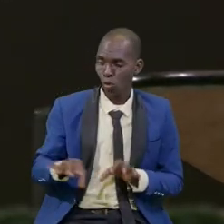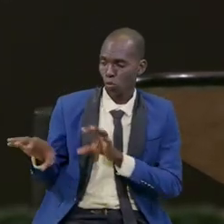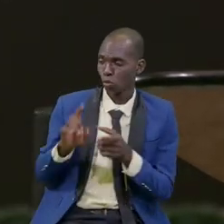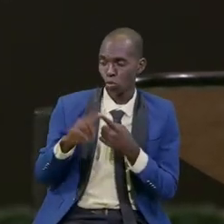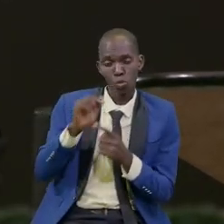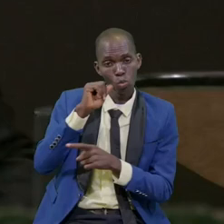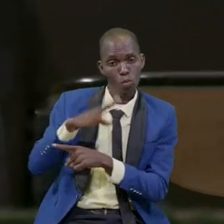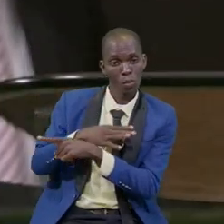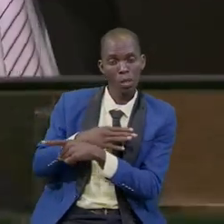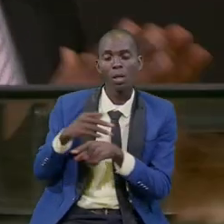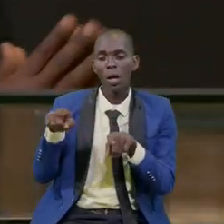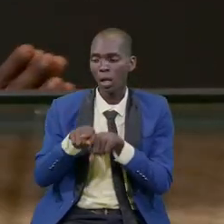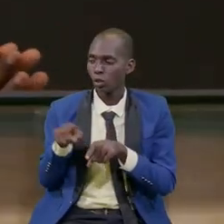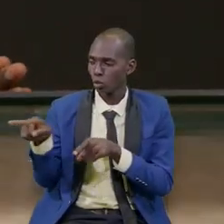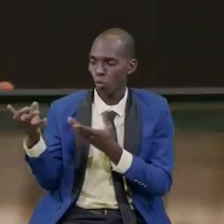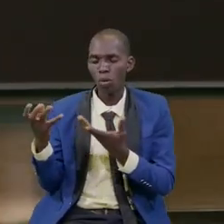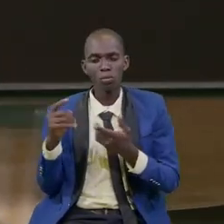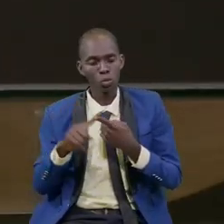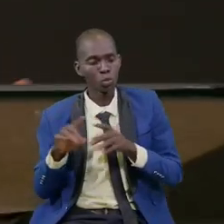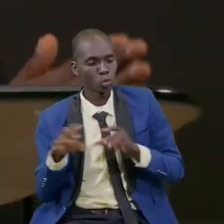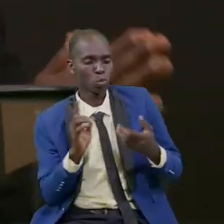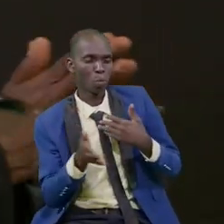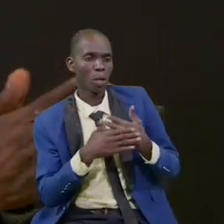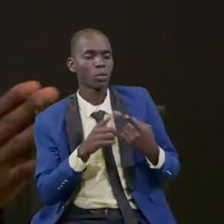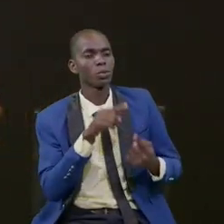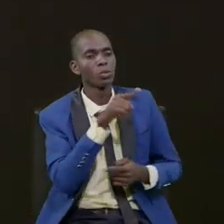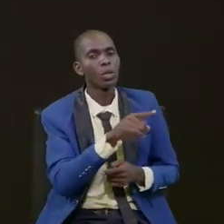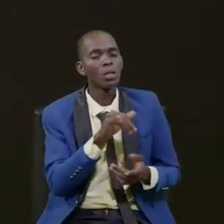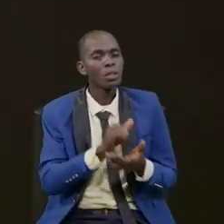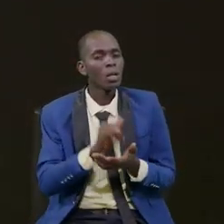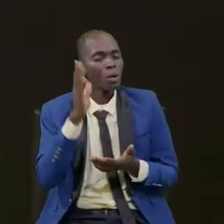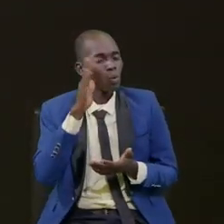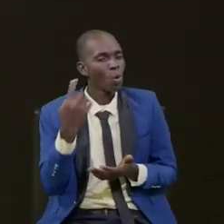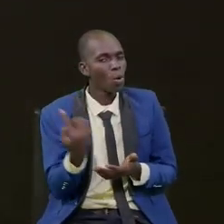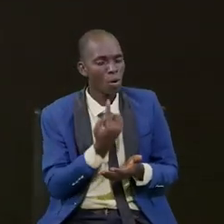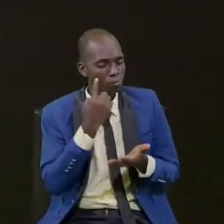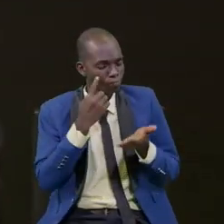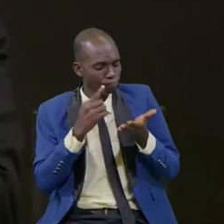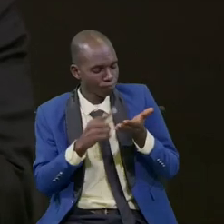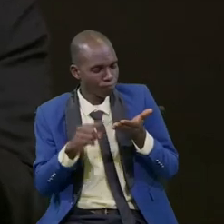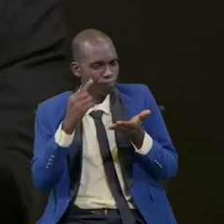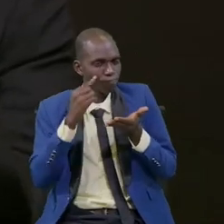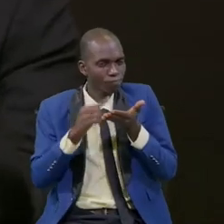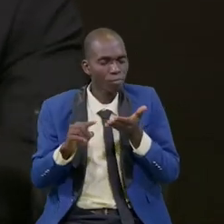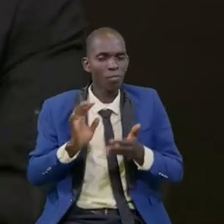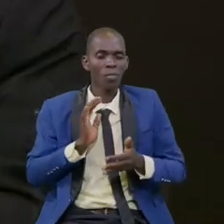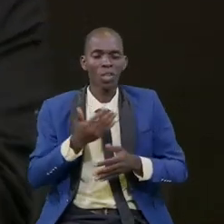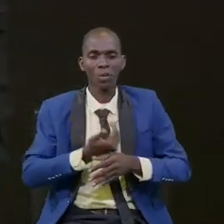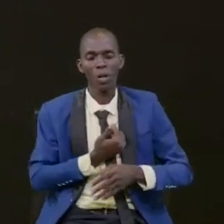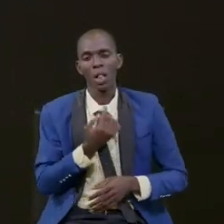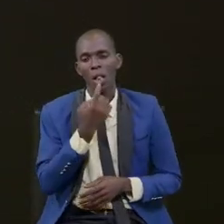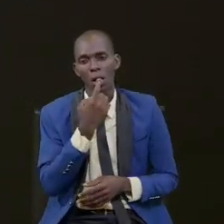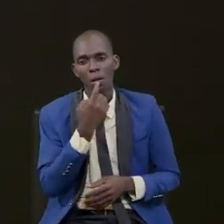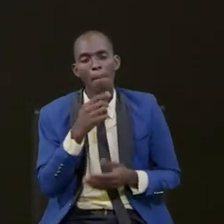vous lui faites comme vous espérez qu'elle vous fait. Cela va amener le contrôle de notre